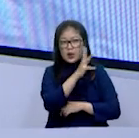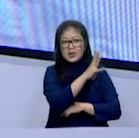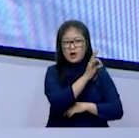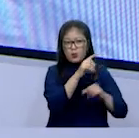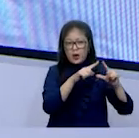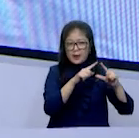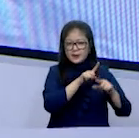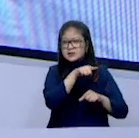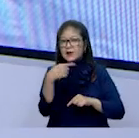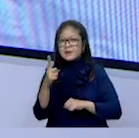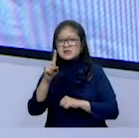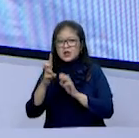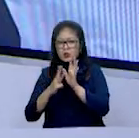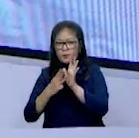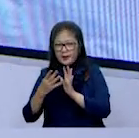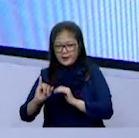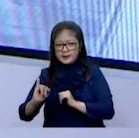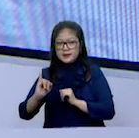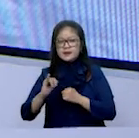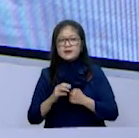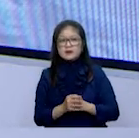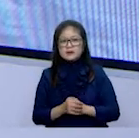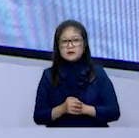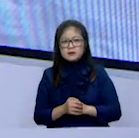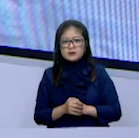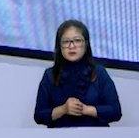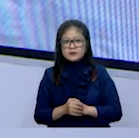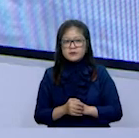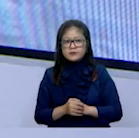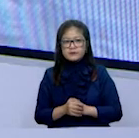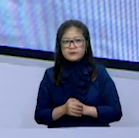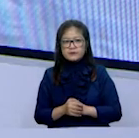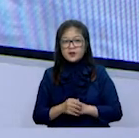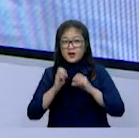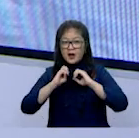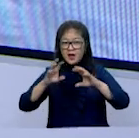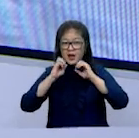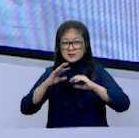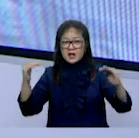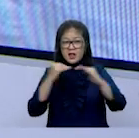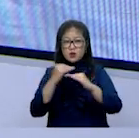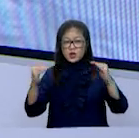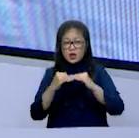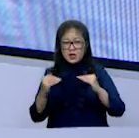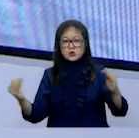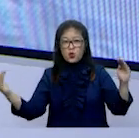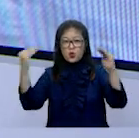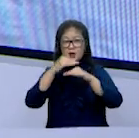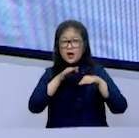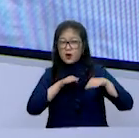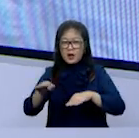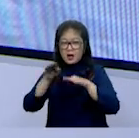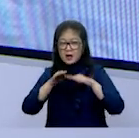sampai dengan 1 Mei 2023 nah sementara itu pemirsa rekayasa lalu lintas one way contra flow hingga ganjil genap akan diterapkan